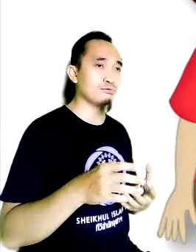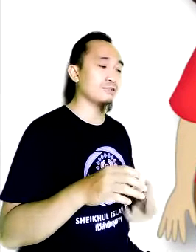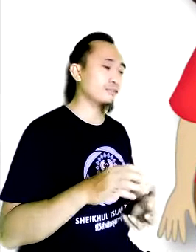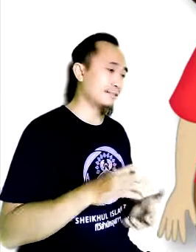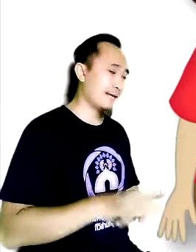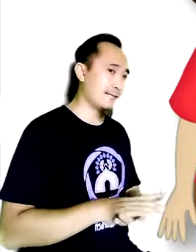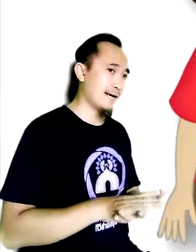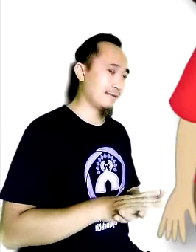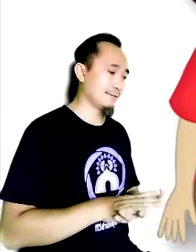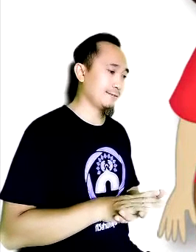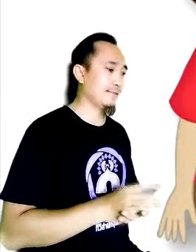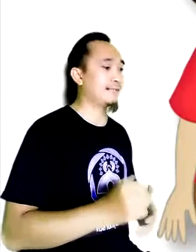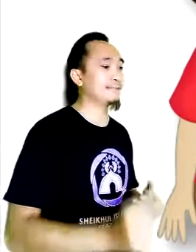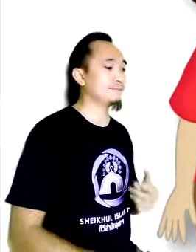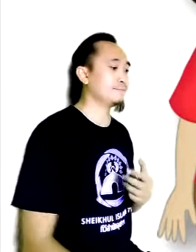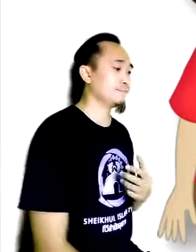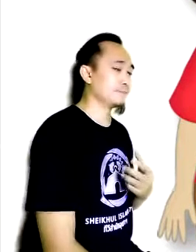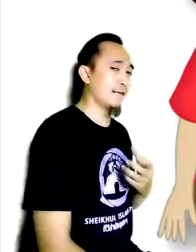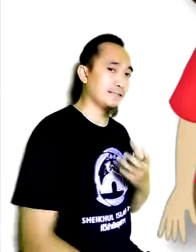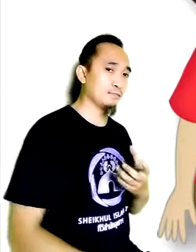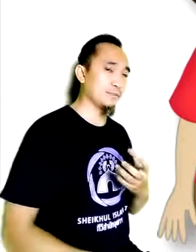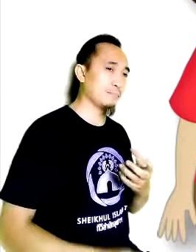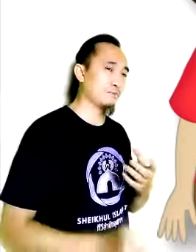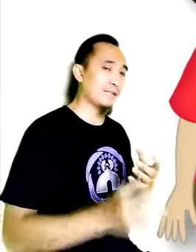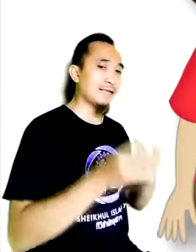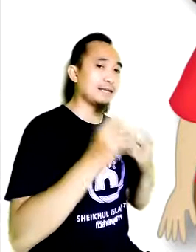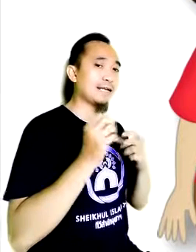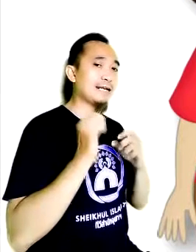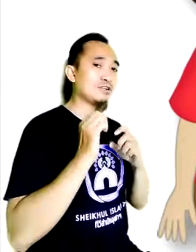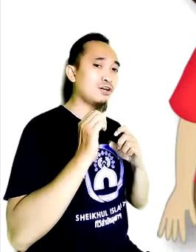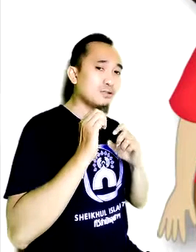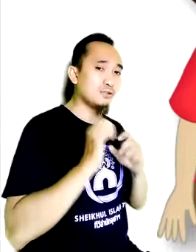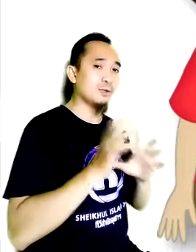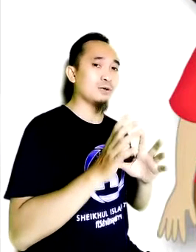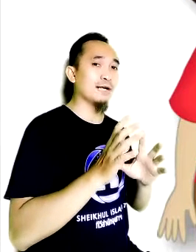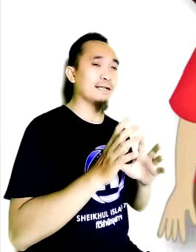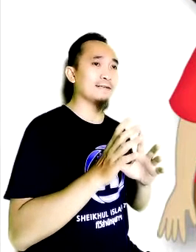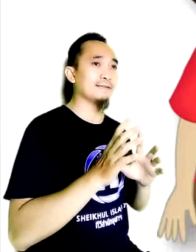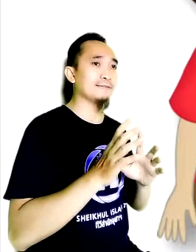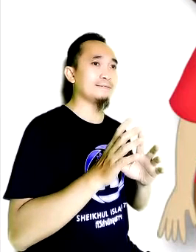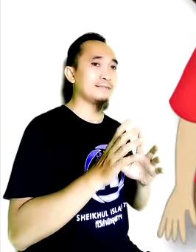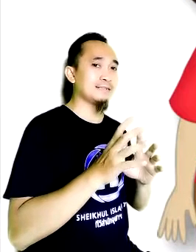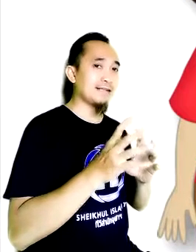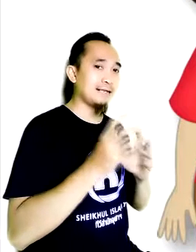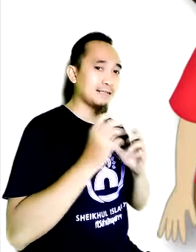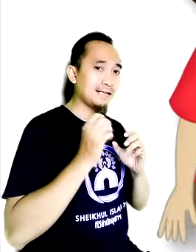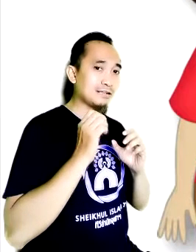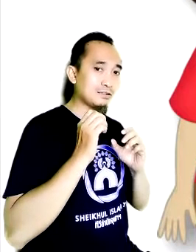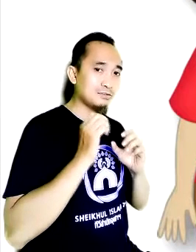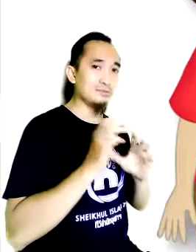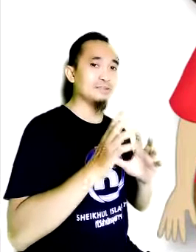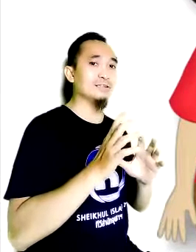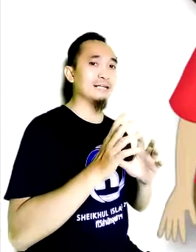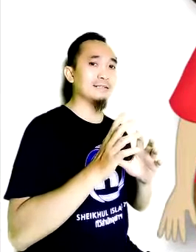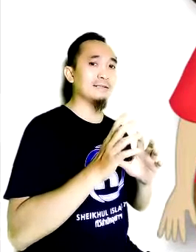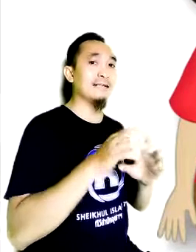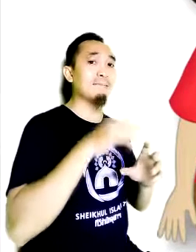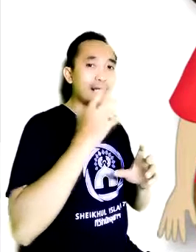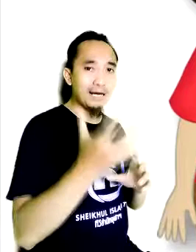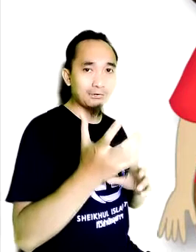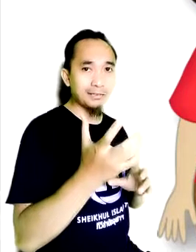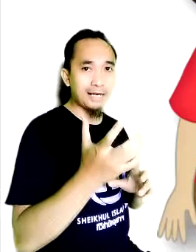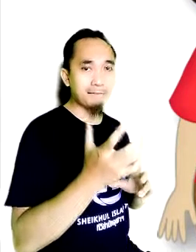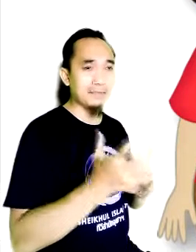pengaruh gaya ya. Gaya itu bisa berupa tarikan atau dorongan. Tarikan atau dorongan.